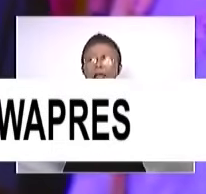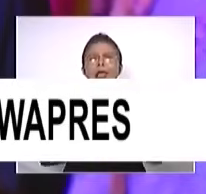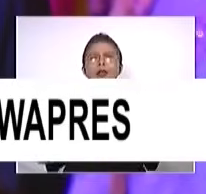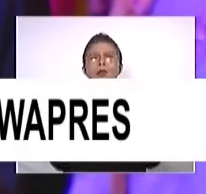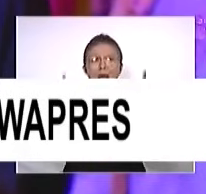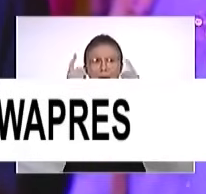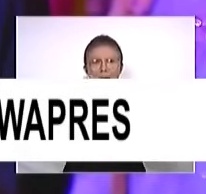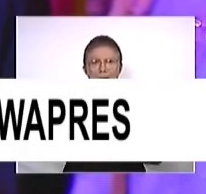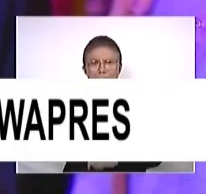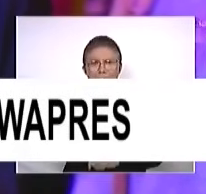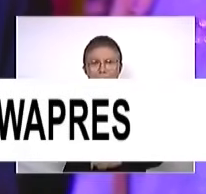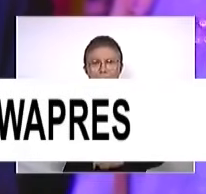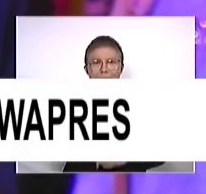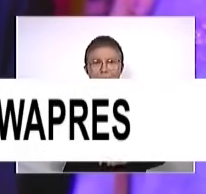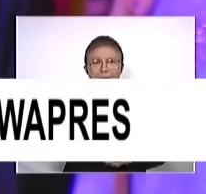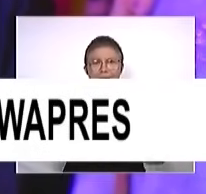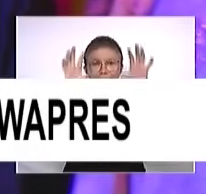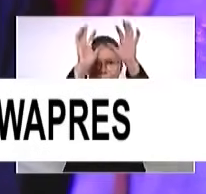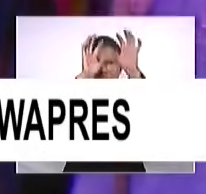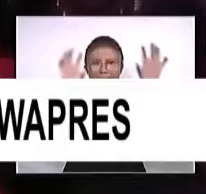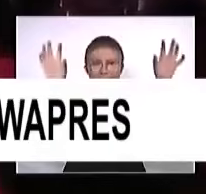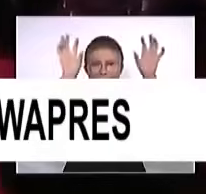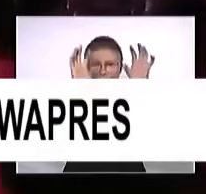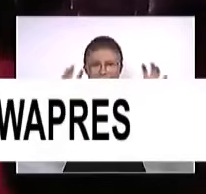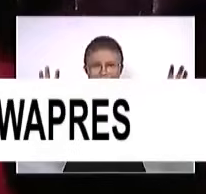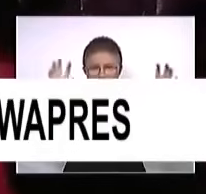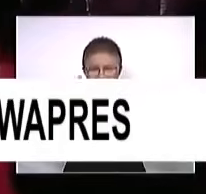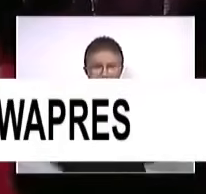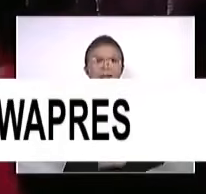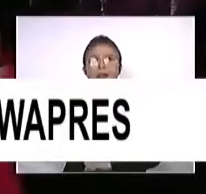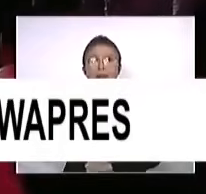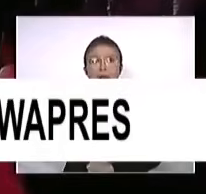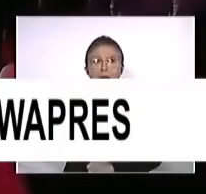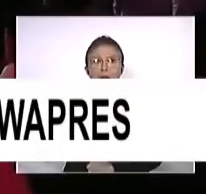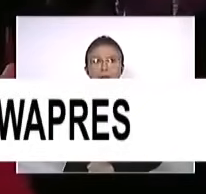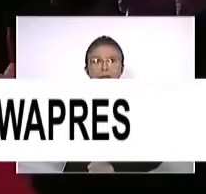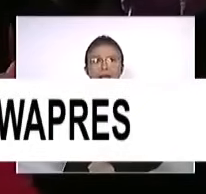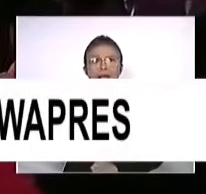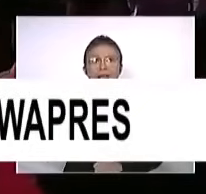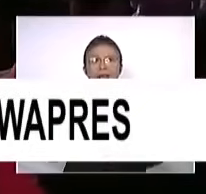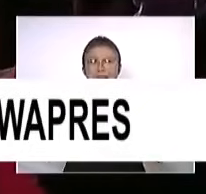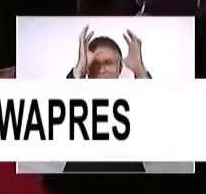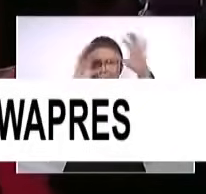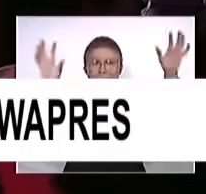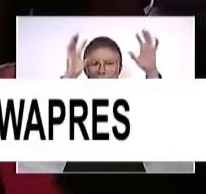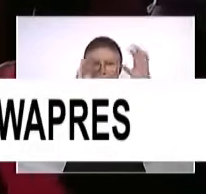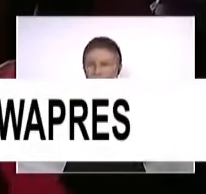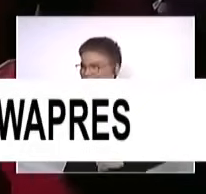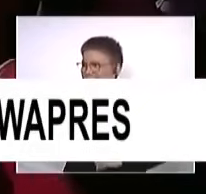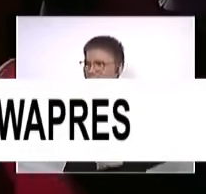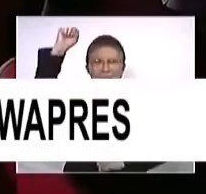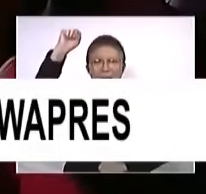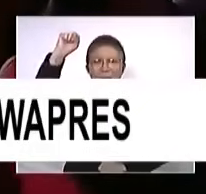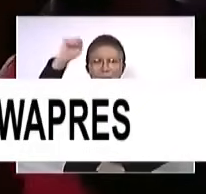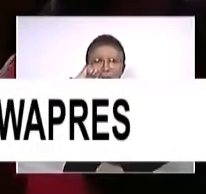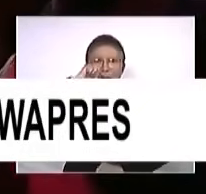substansif itu itu cover gitu ya tetapi itu akan dimunculkan karena sebagai alat untuk mencari titik lemah dari